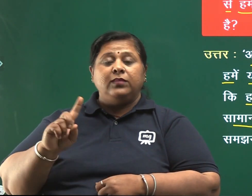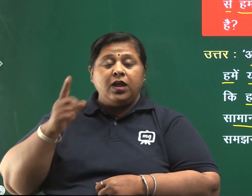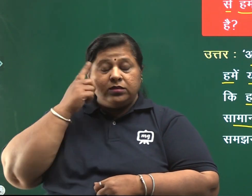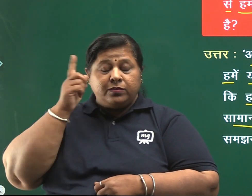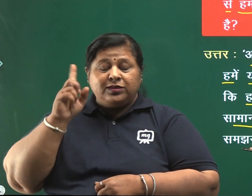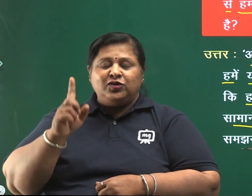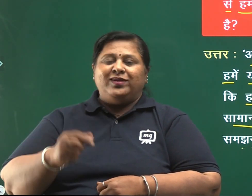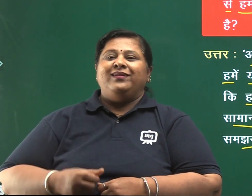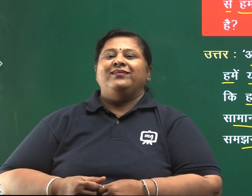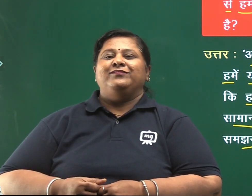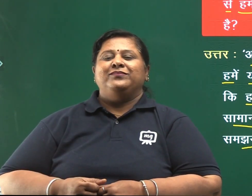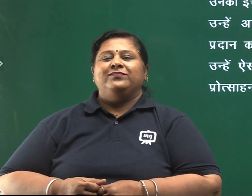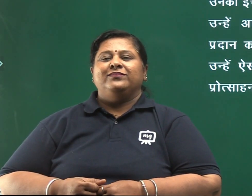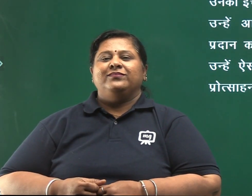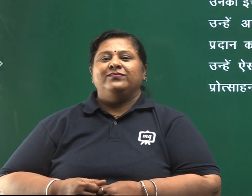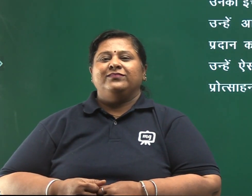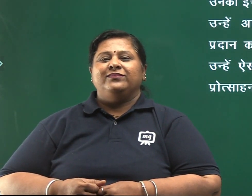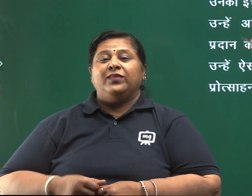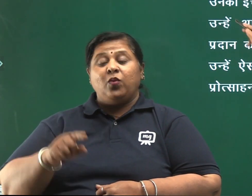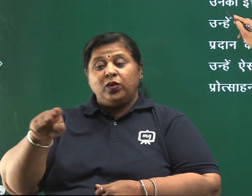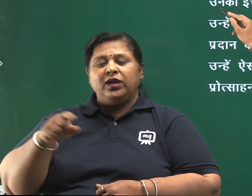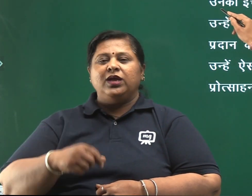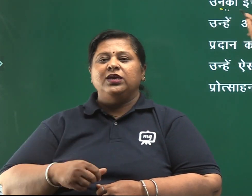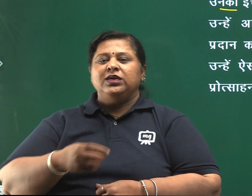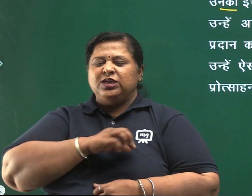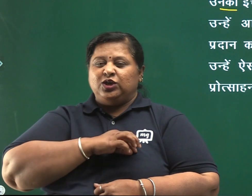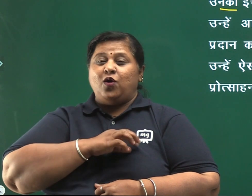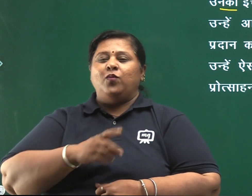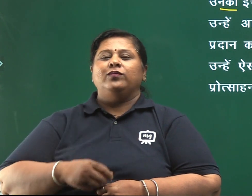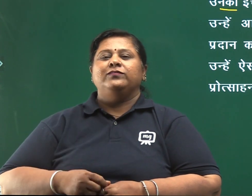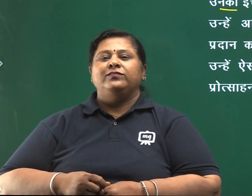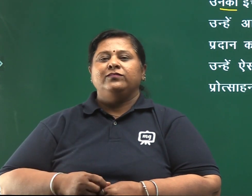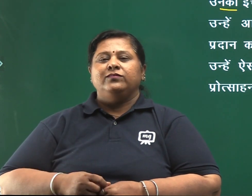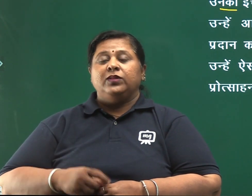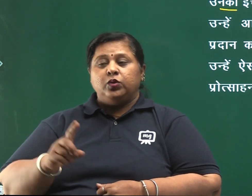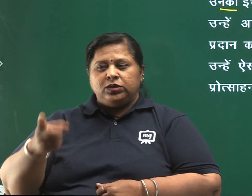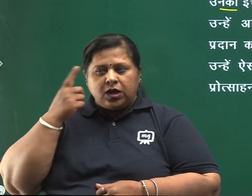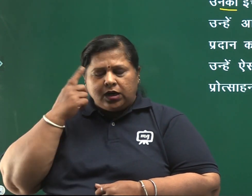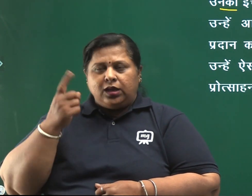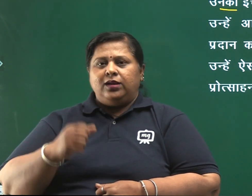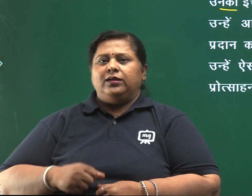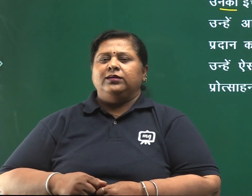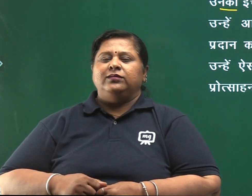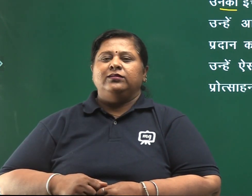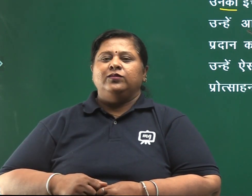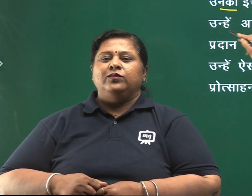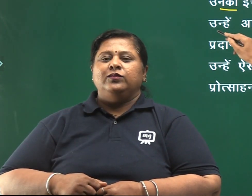नहीं समझना चाहिए। उनकी इच्छाओं को जानकर